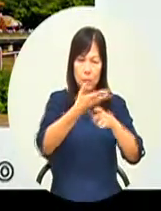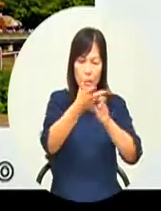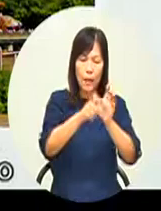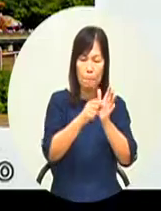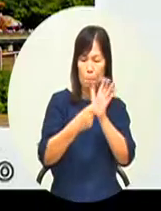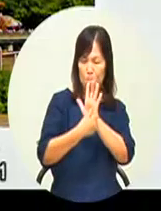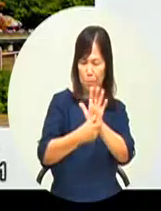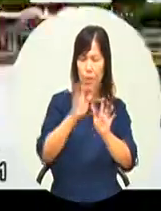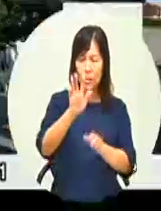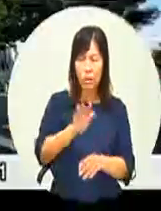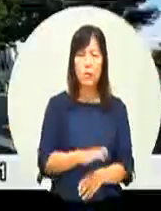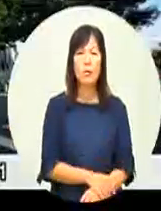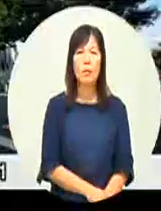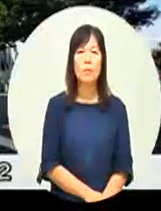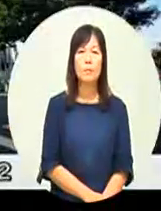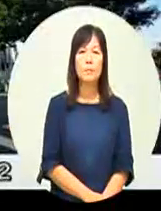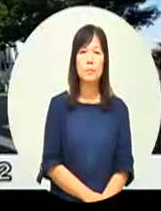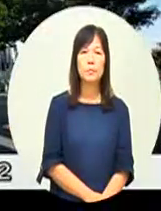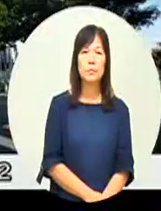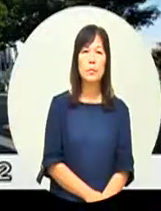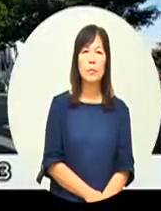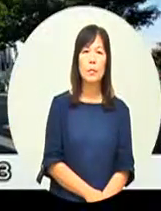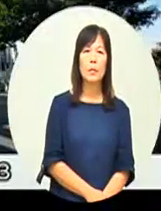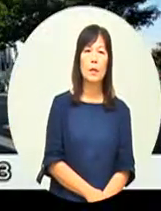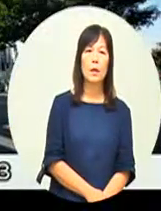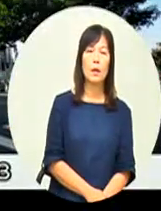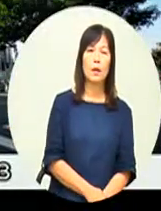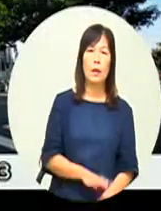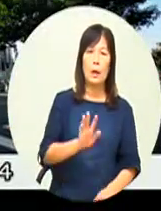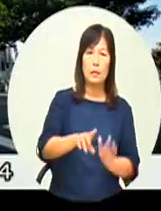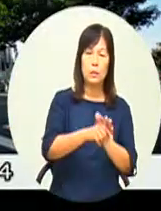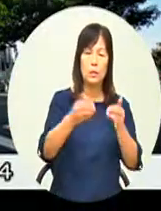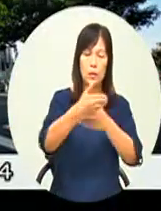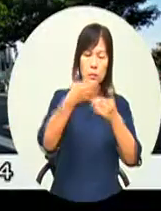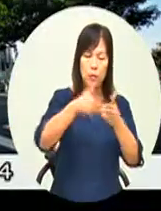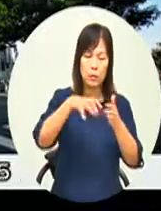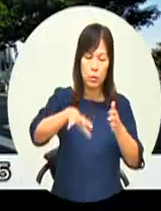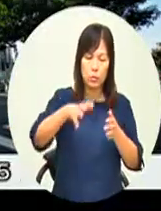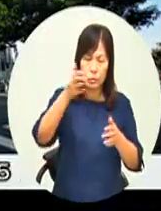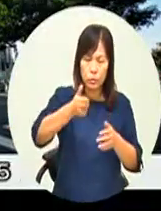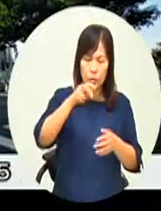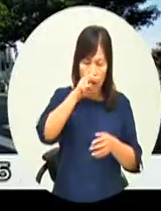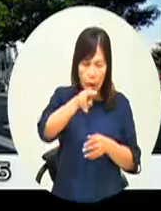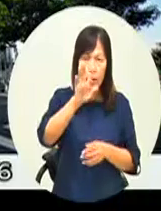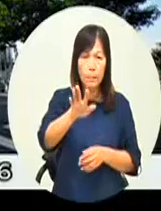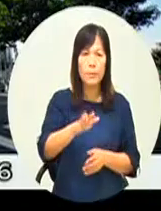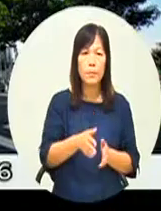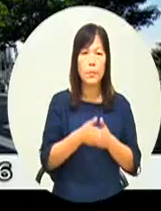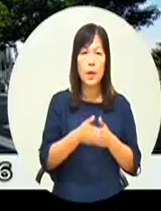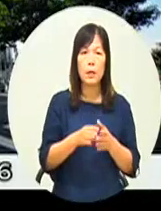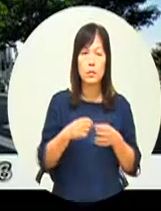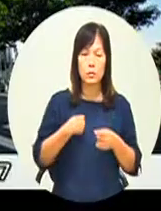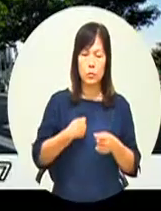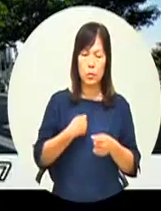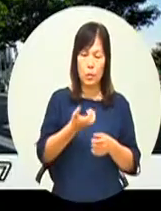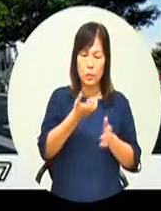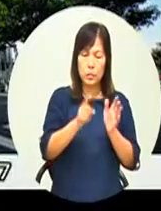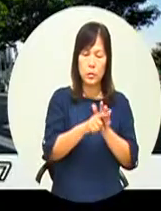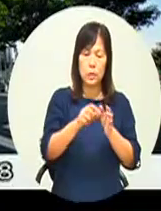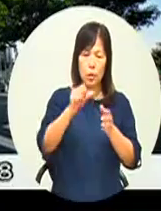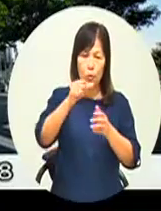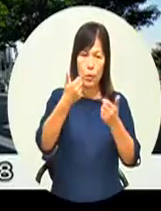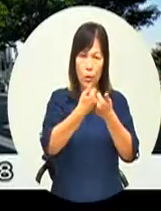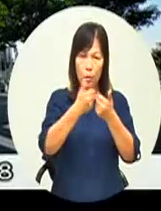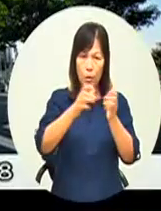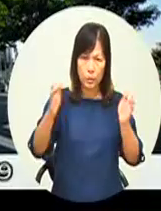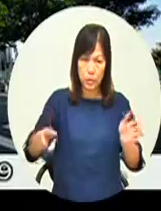非常的高的。那我们现在看到我们的交通局长，请你看一下，这是本席在五个会期以来一直